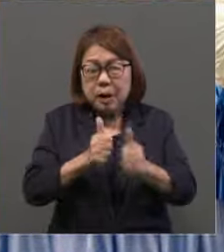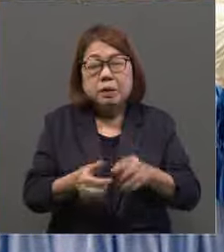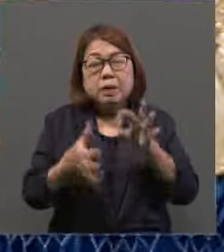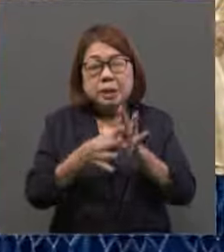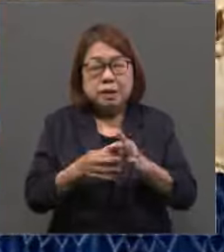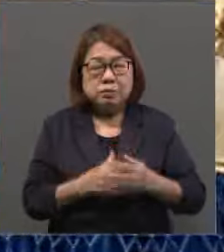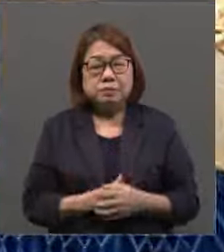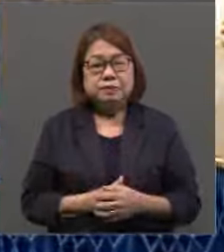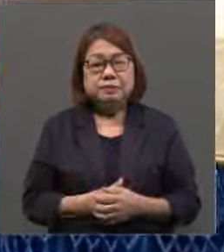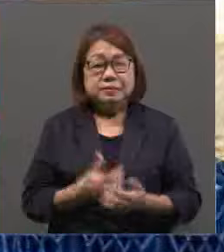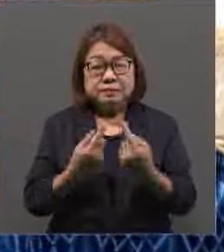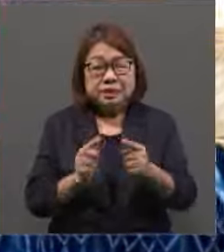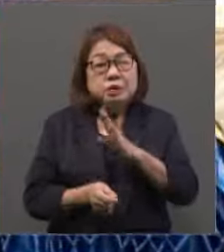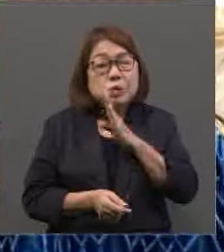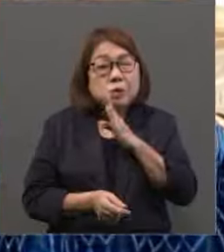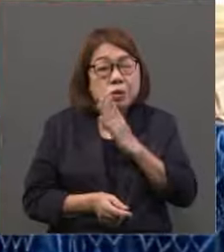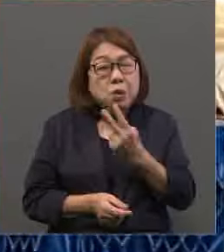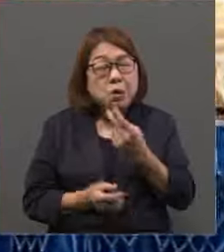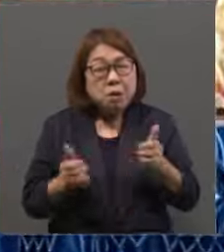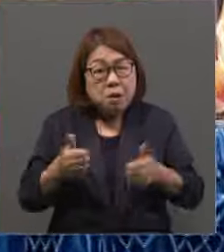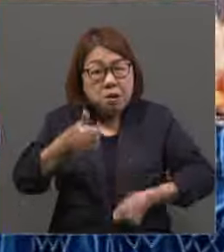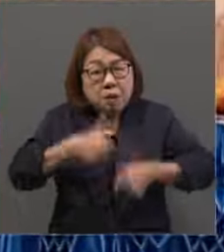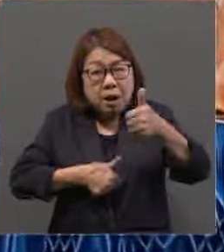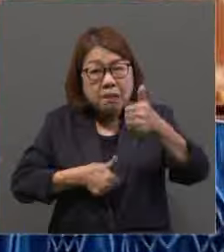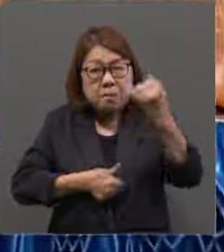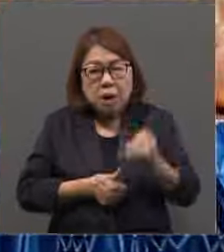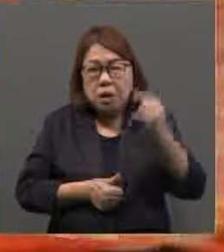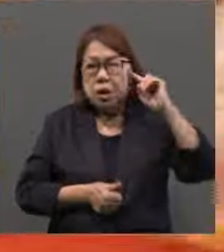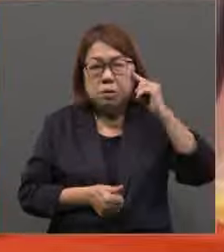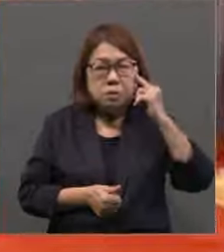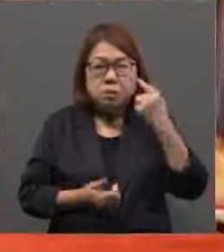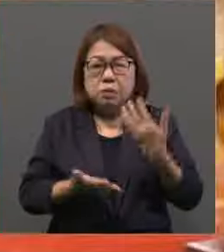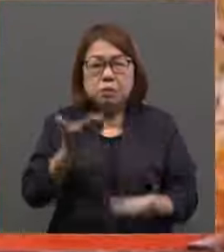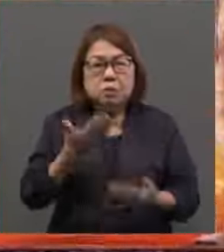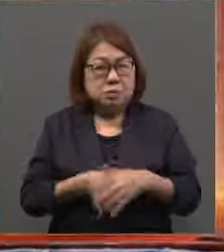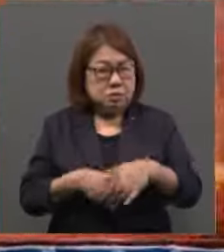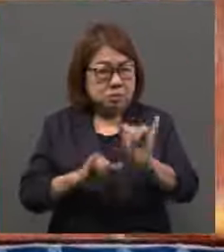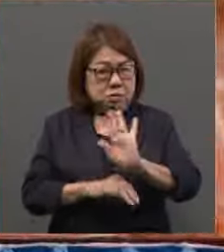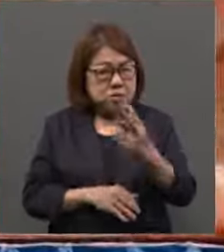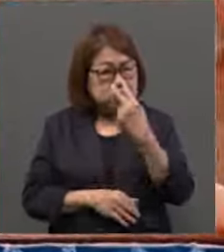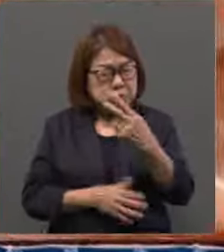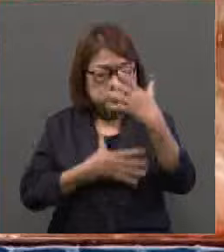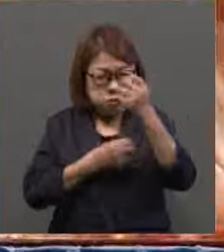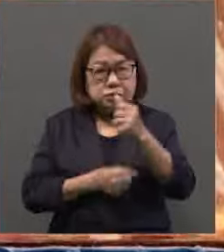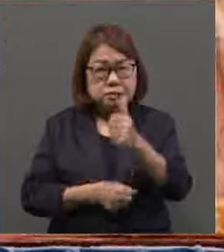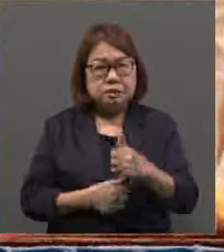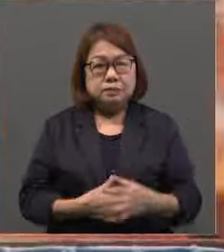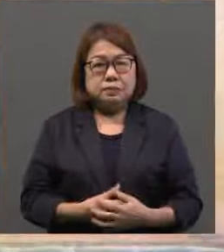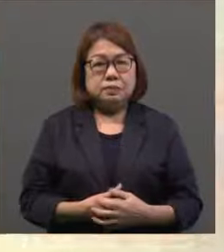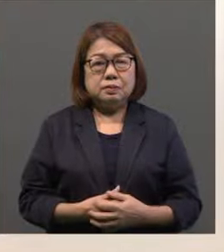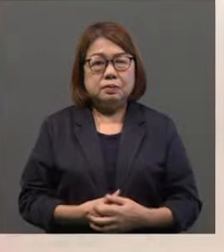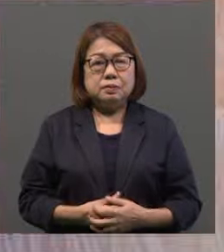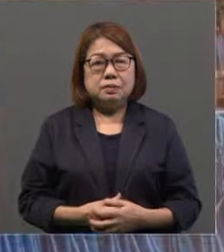ชีพซึ่งไม่ว่าผลการแข่งขันจะเป็นอย่างไรวงดนตรีวงนี้ก็น่าจับตามองและน่าประทับใ